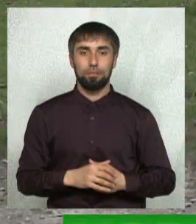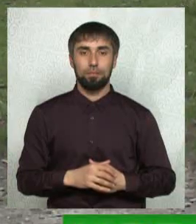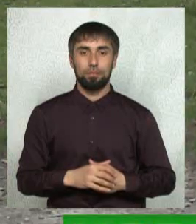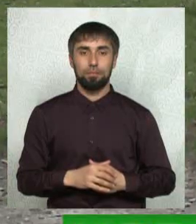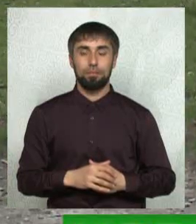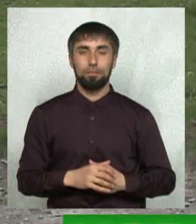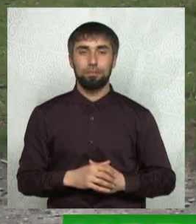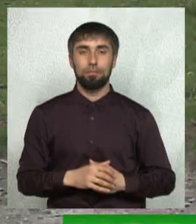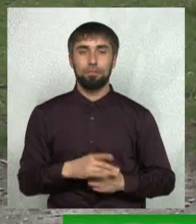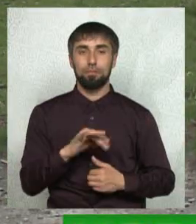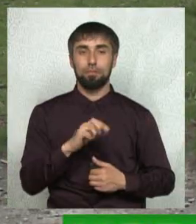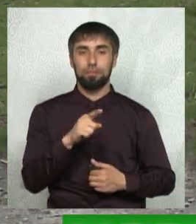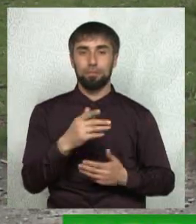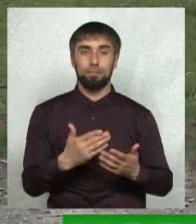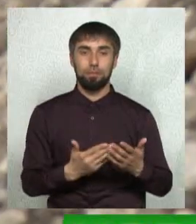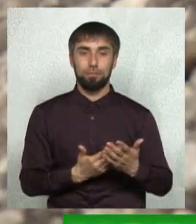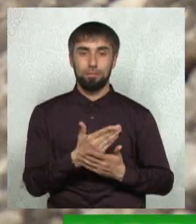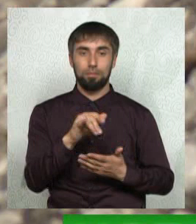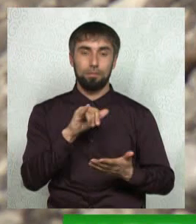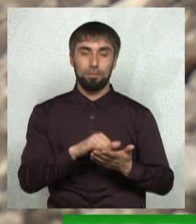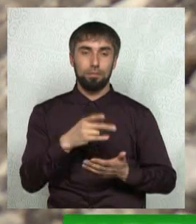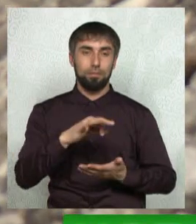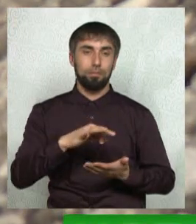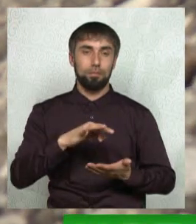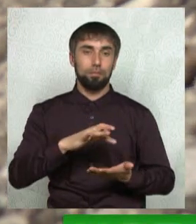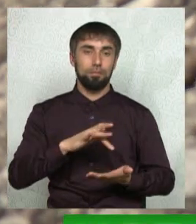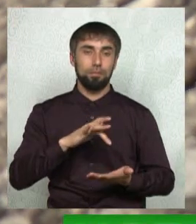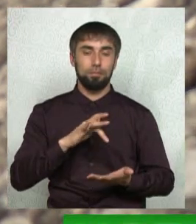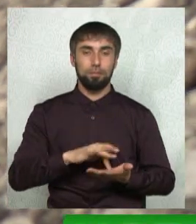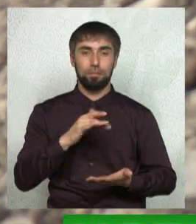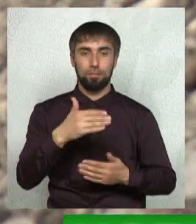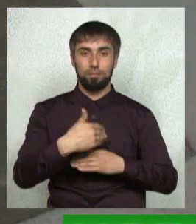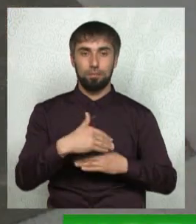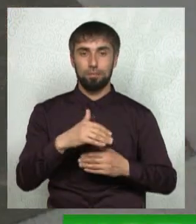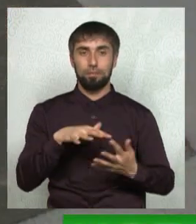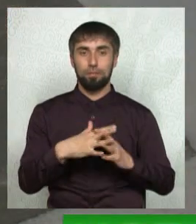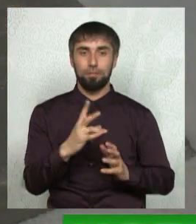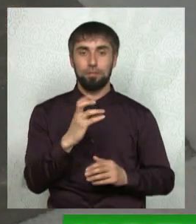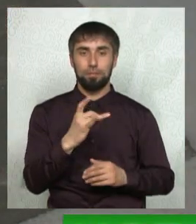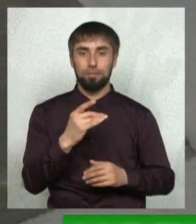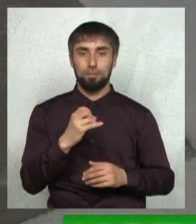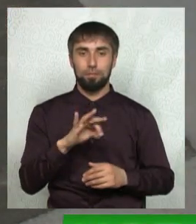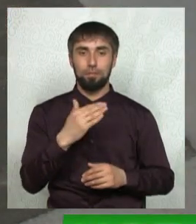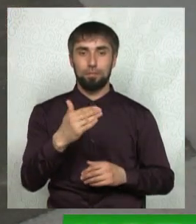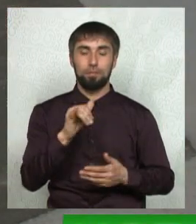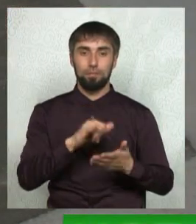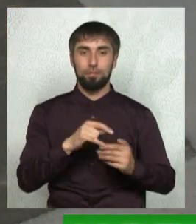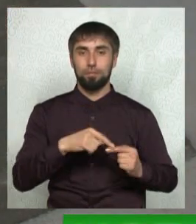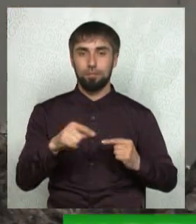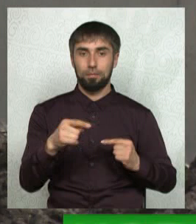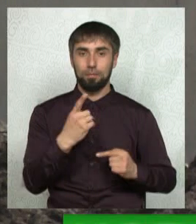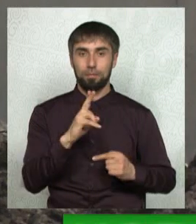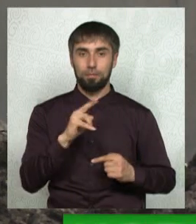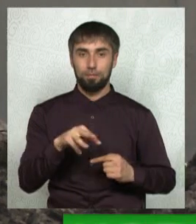Тонкой черной змейкой тянется новый водопровод по центральной улице сельского поселения Нестеровское. Укладка водной артерии протяженностью